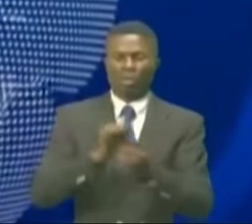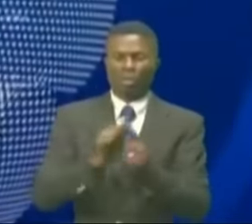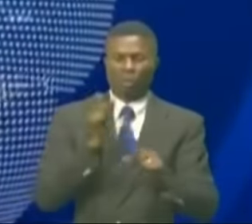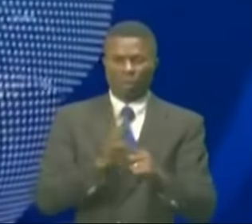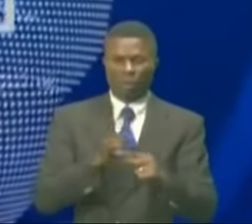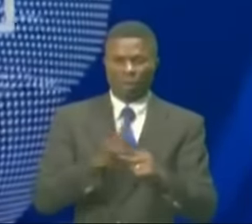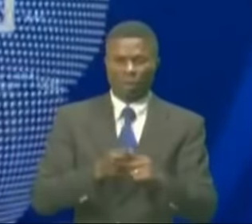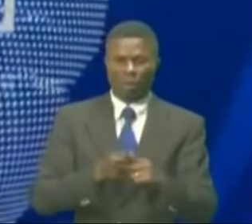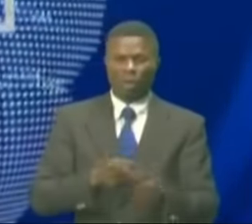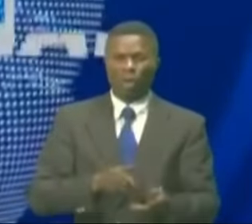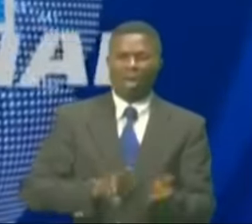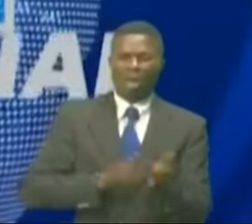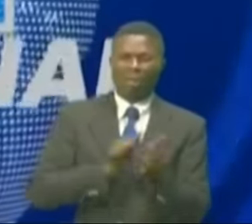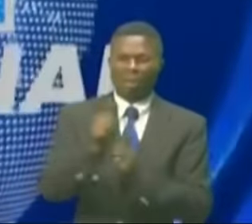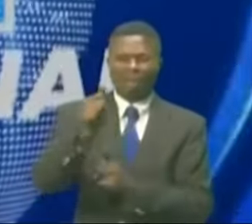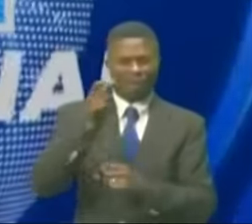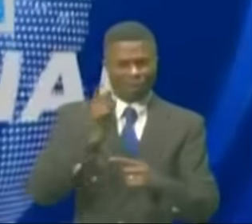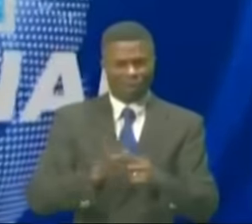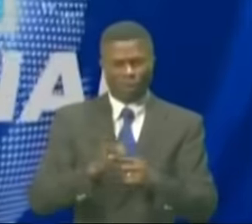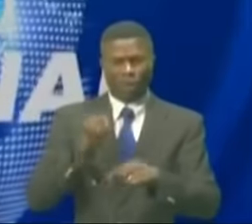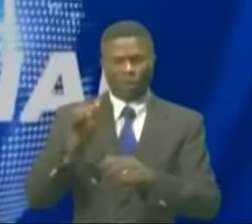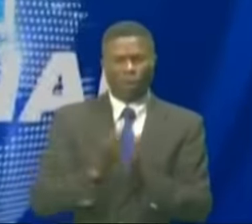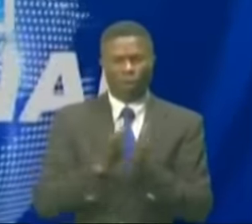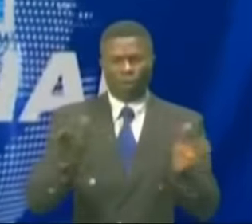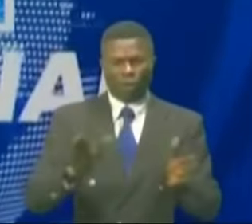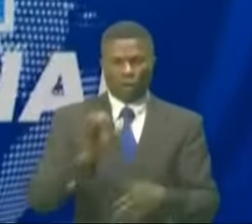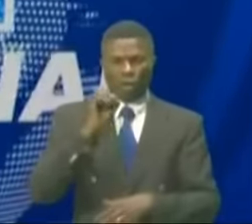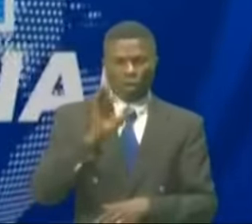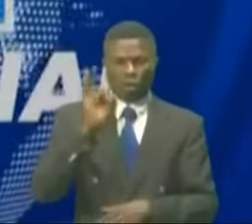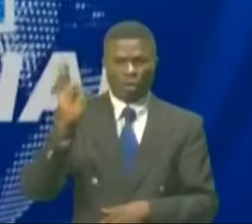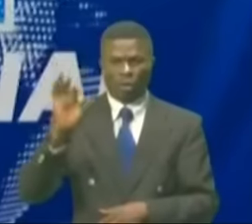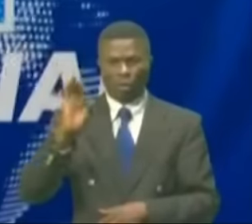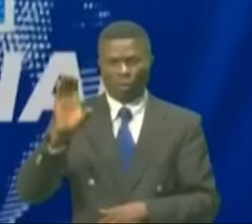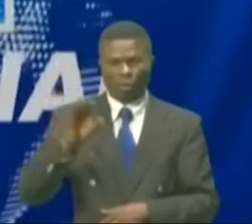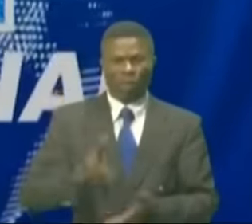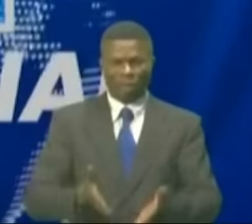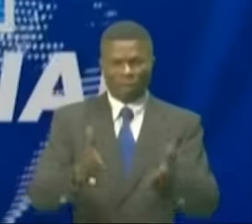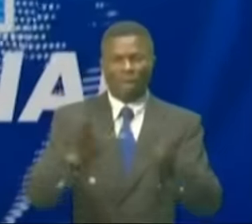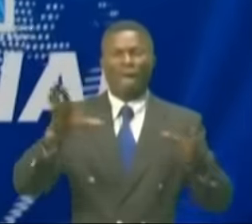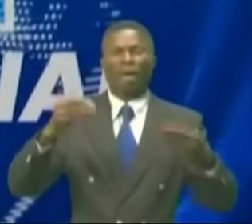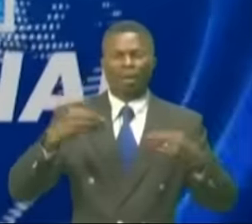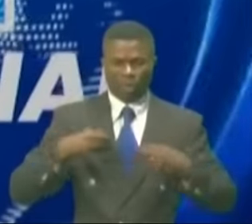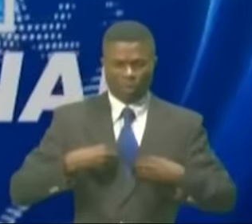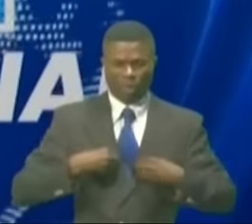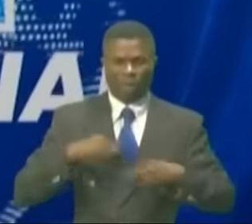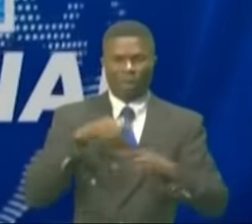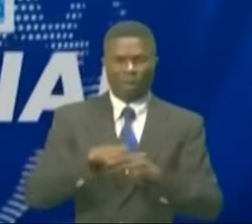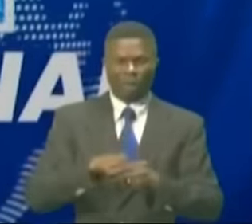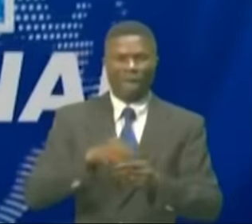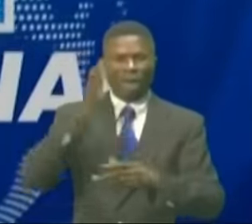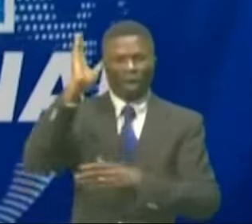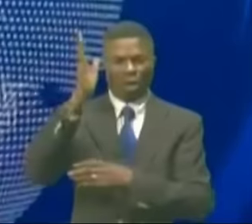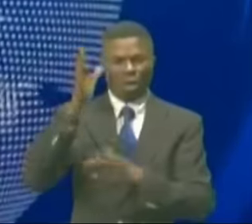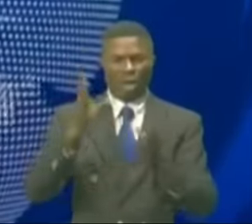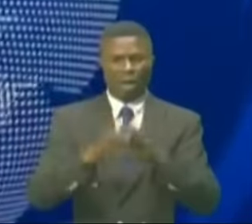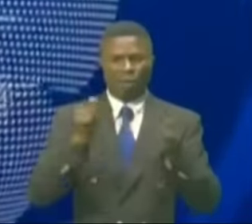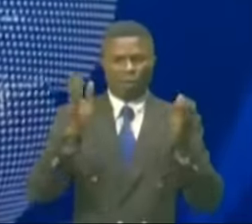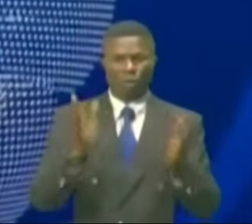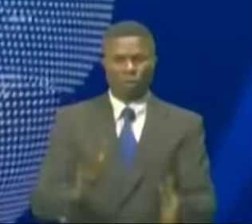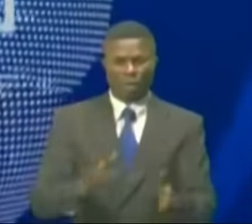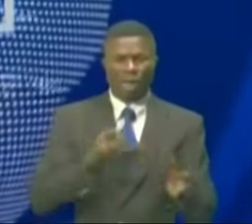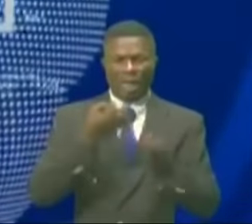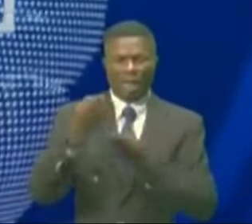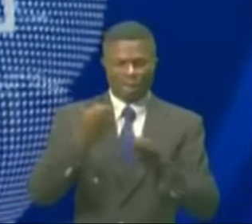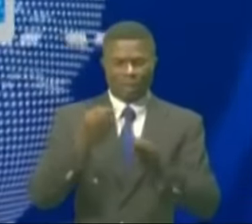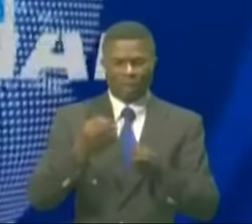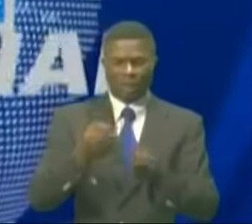la circulation routière, le directeur général de cet établissement public l'a affirmé au cours d'une conférence de presse et a fait une